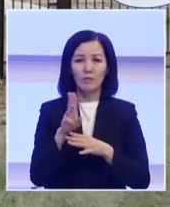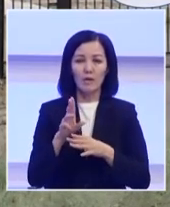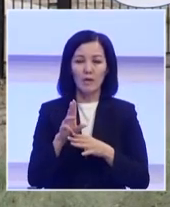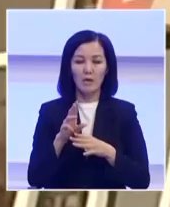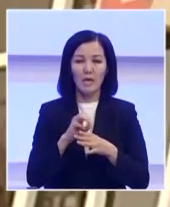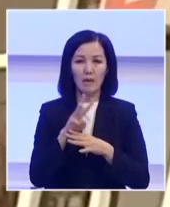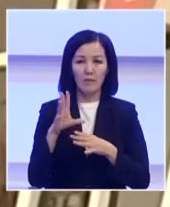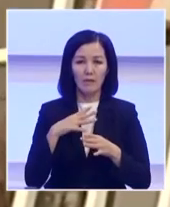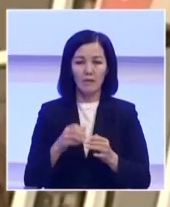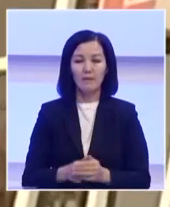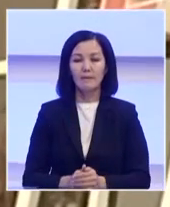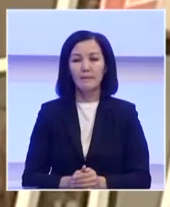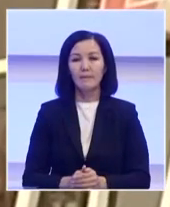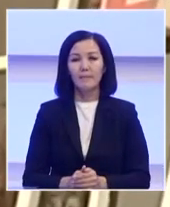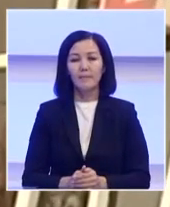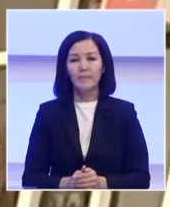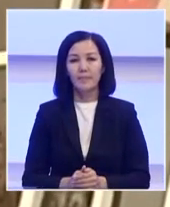тіркелген.